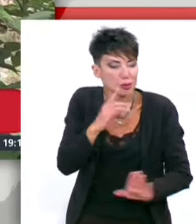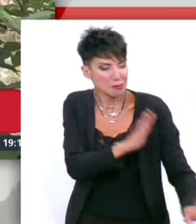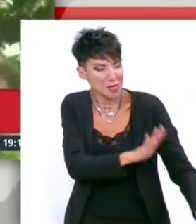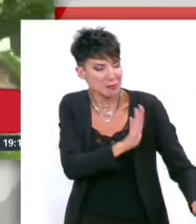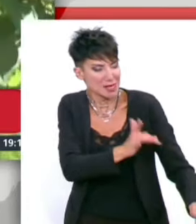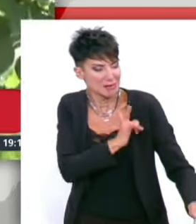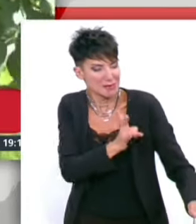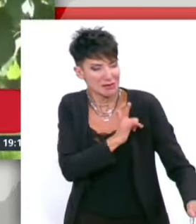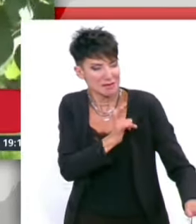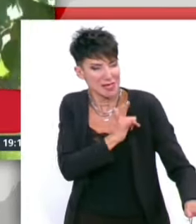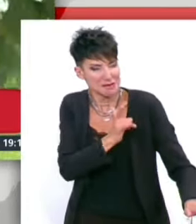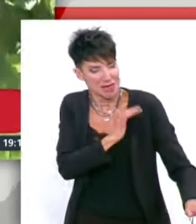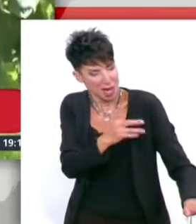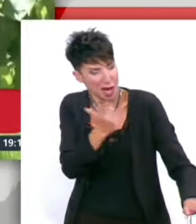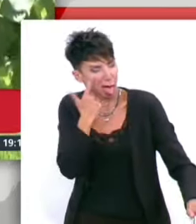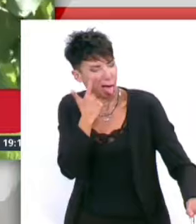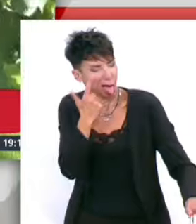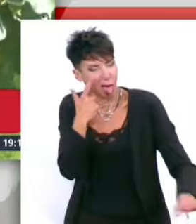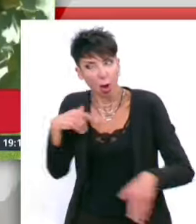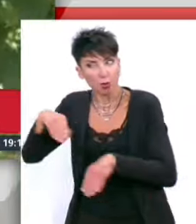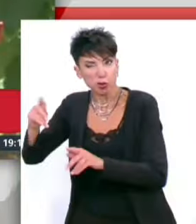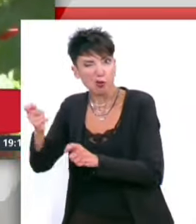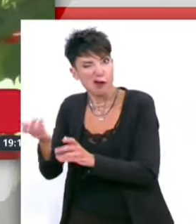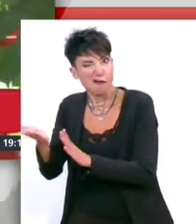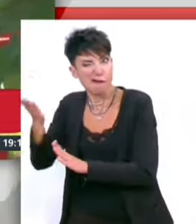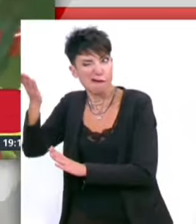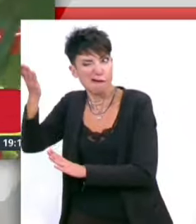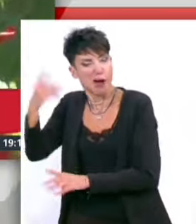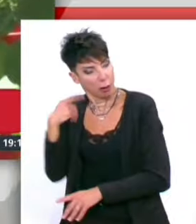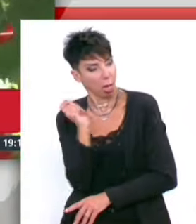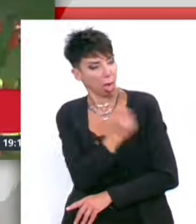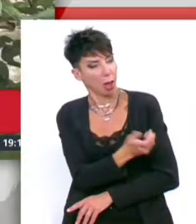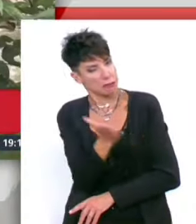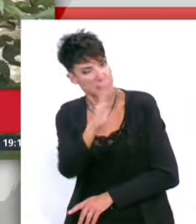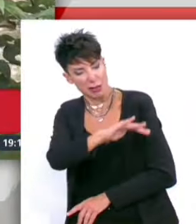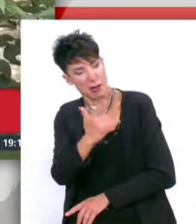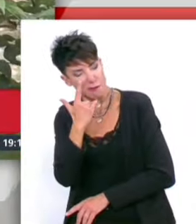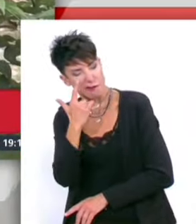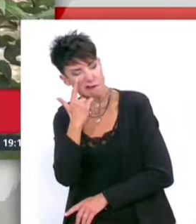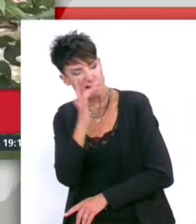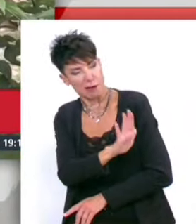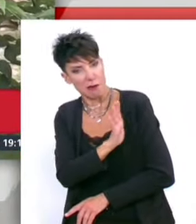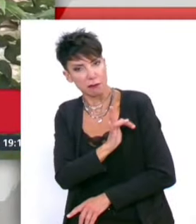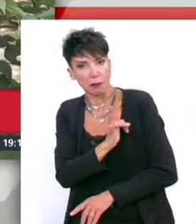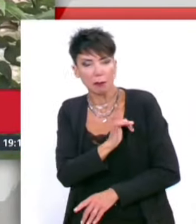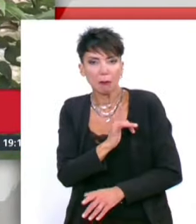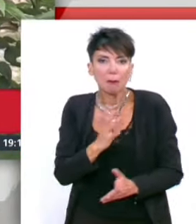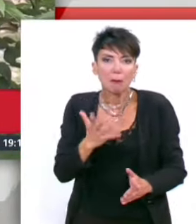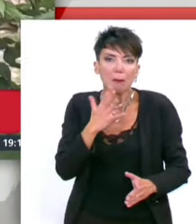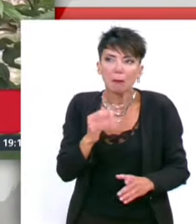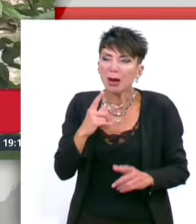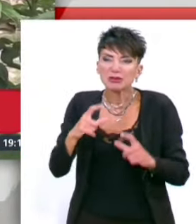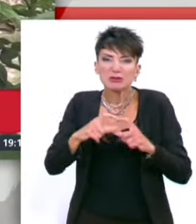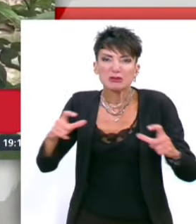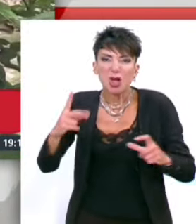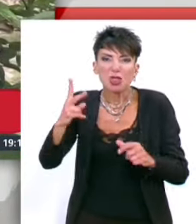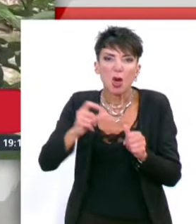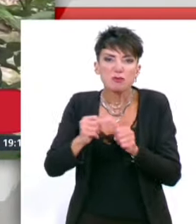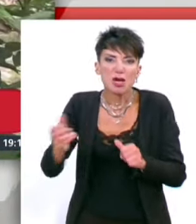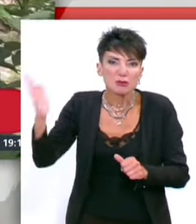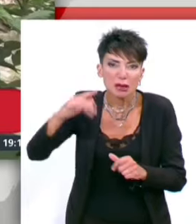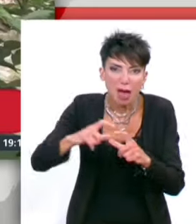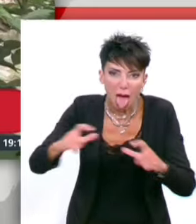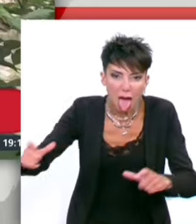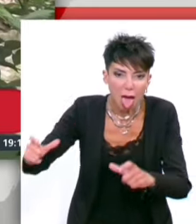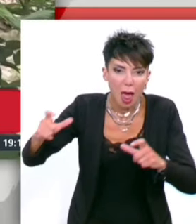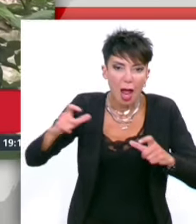τιμές. Για ποιο λόγο? Παίρνουν με ανοιχτές τιμές, είναι κάποιες εταιρείες που πληρώνουν με δίμηνες επιταγές και υπάρχει